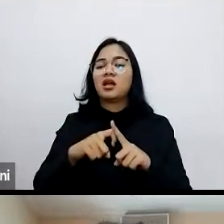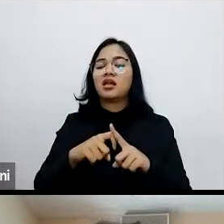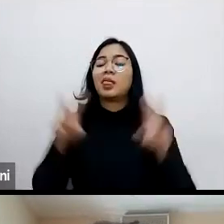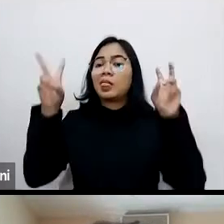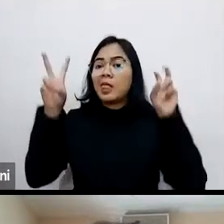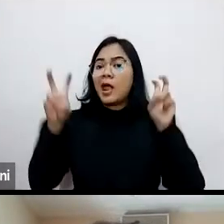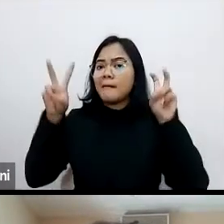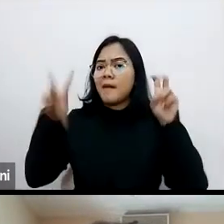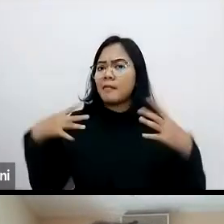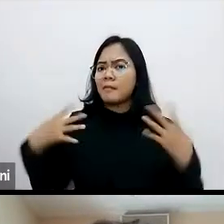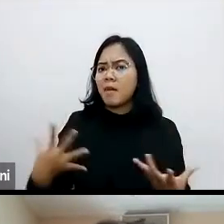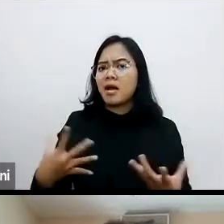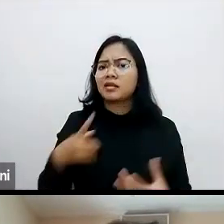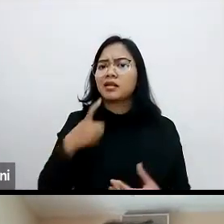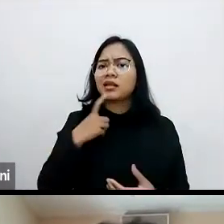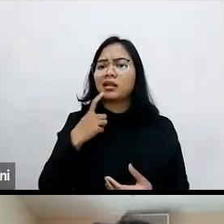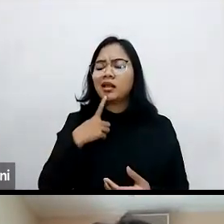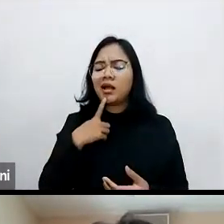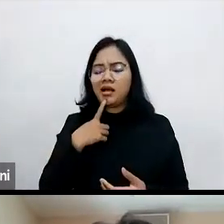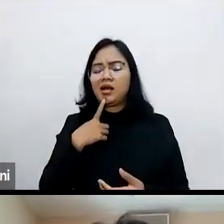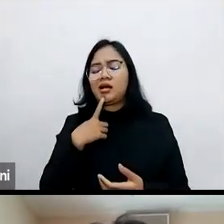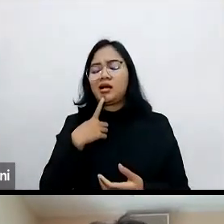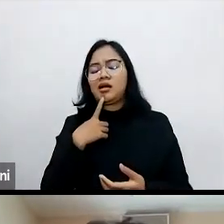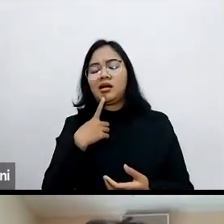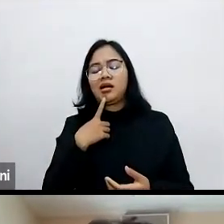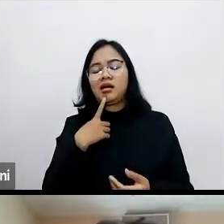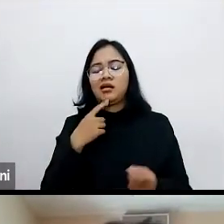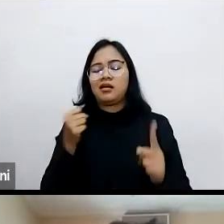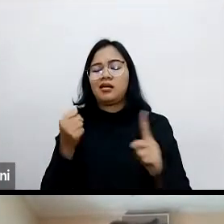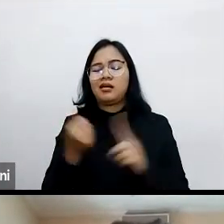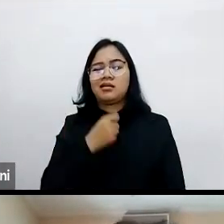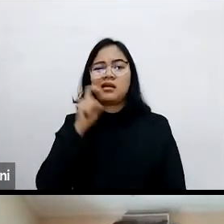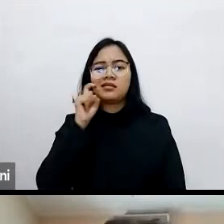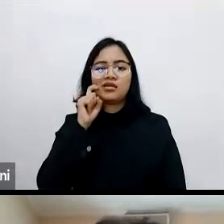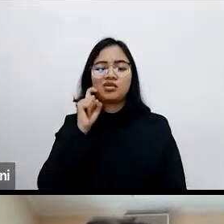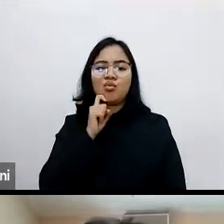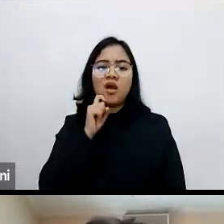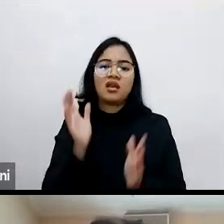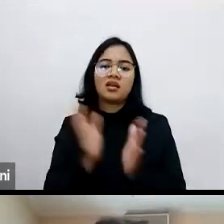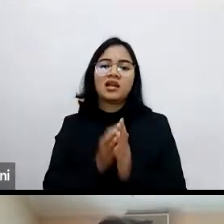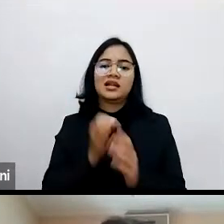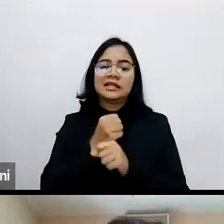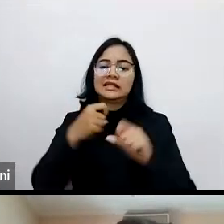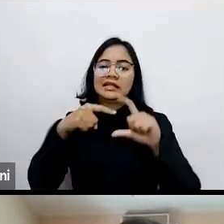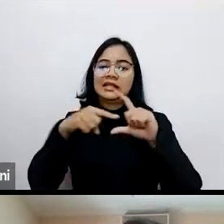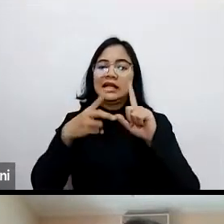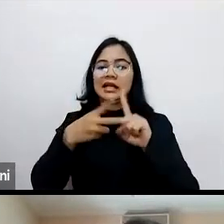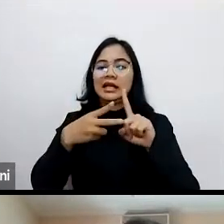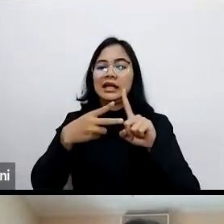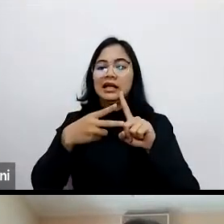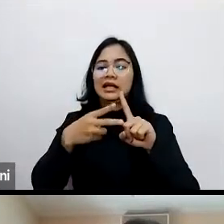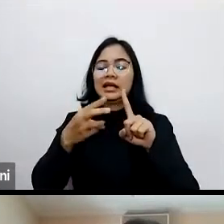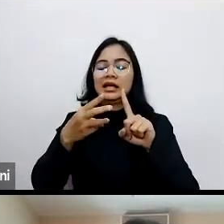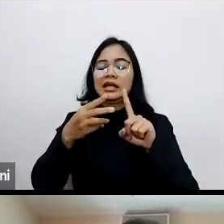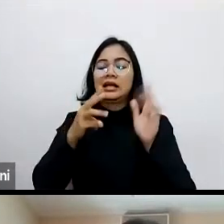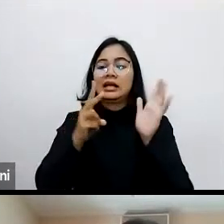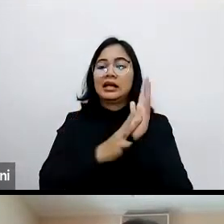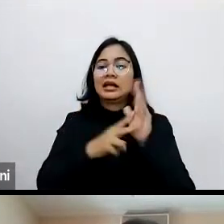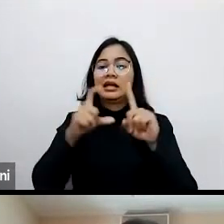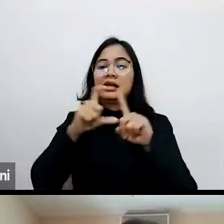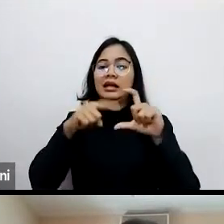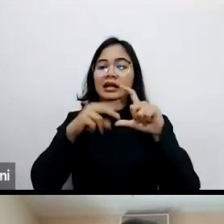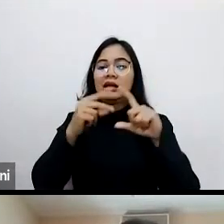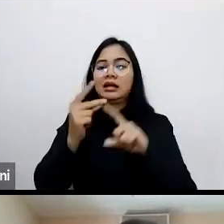feminisme, dan yang beririsan, tema-tema atau isu yang beririsan dengan itu bisa difabel ya, atau disabilitas,